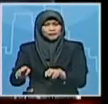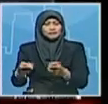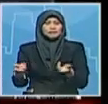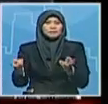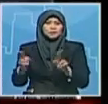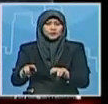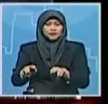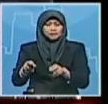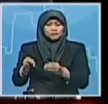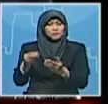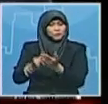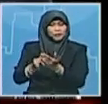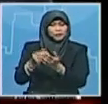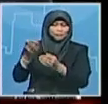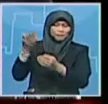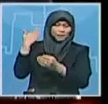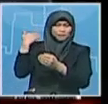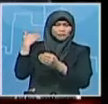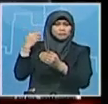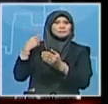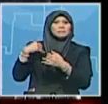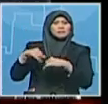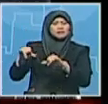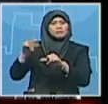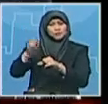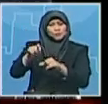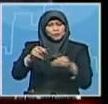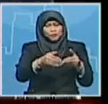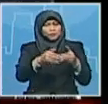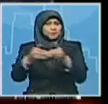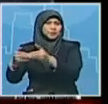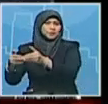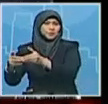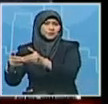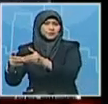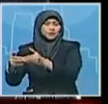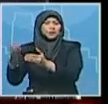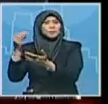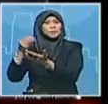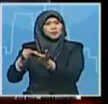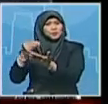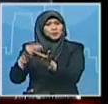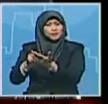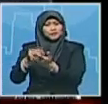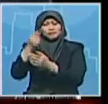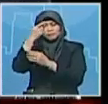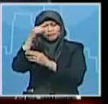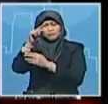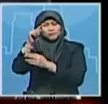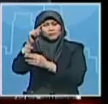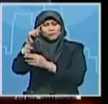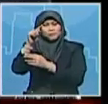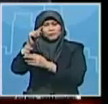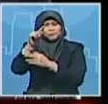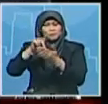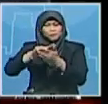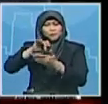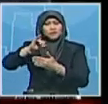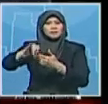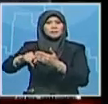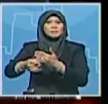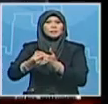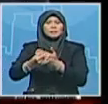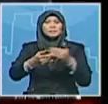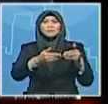yang diagihkan yang lepas, masih diperlukan untuk sambungan. Itu dikatakan peruntukan untuk